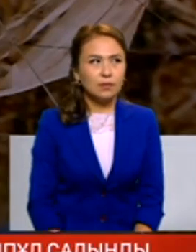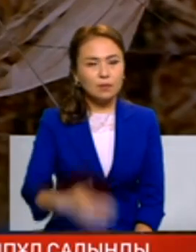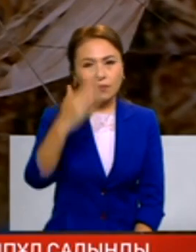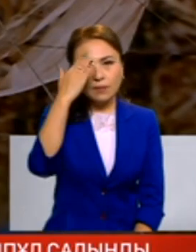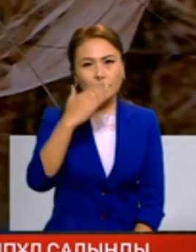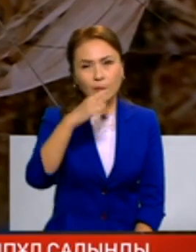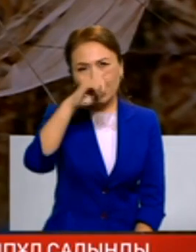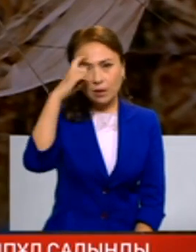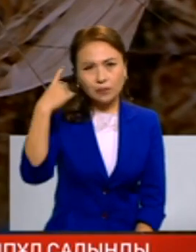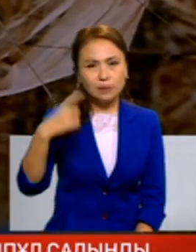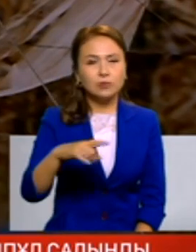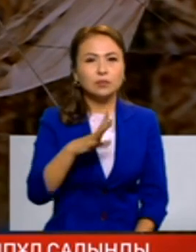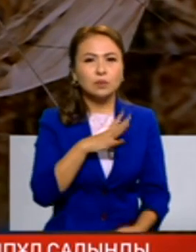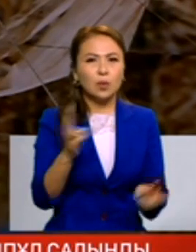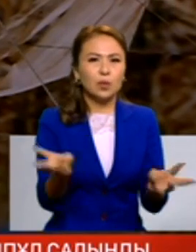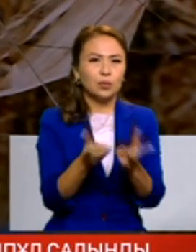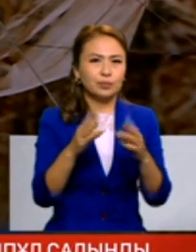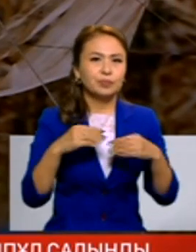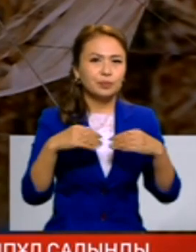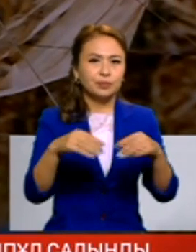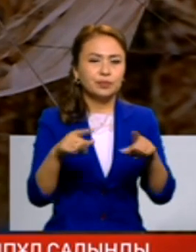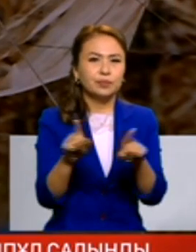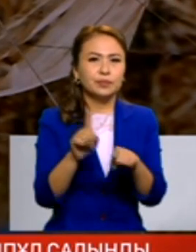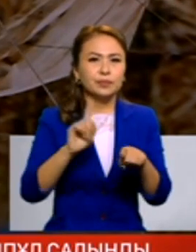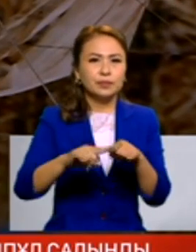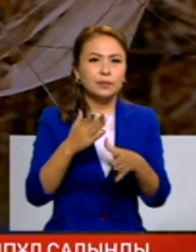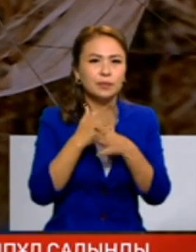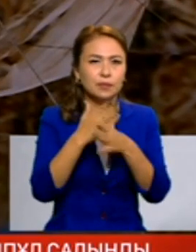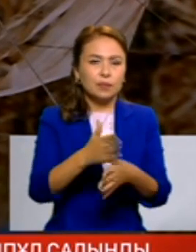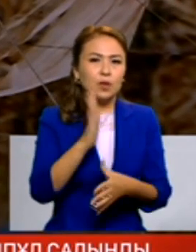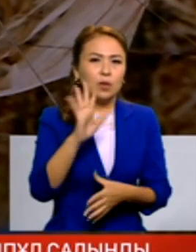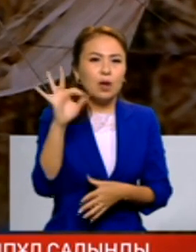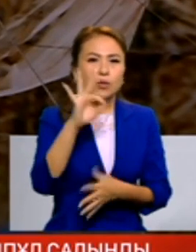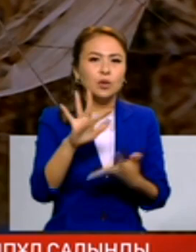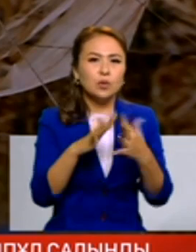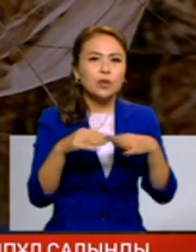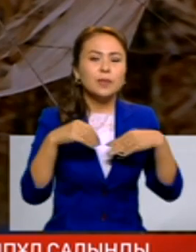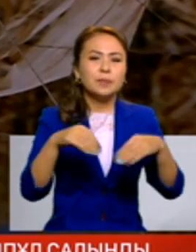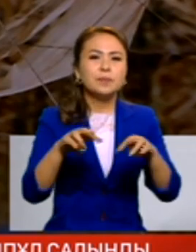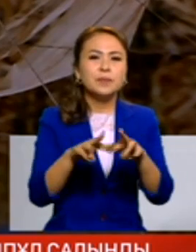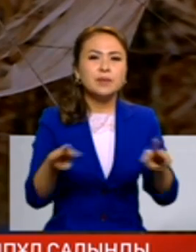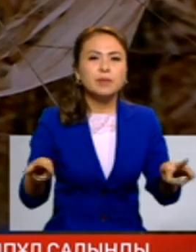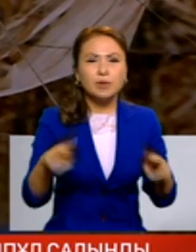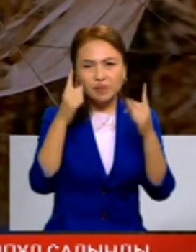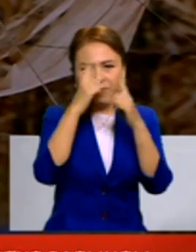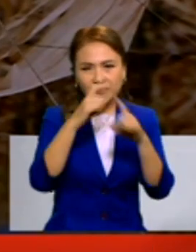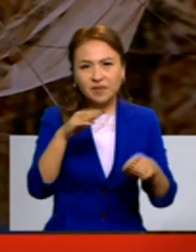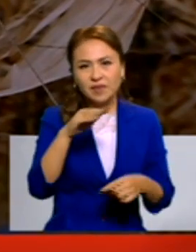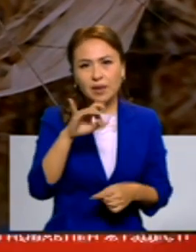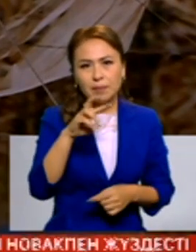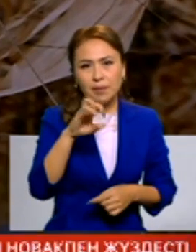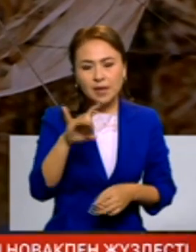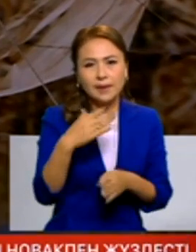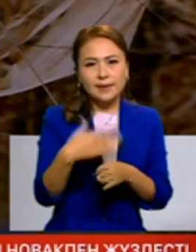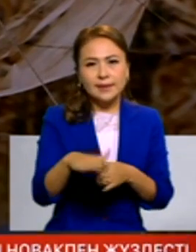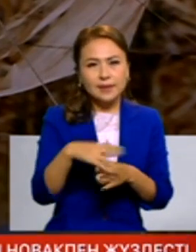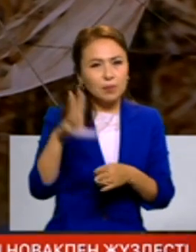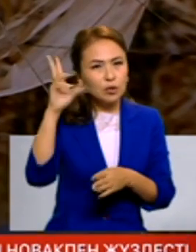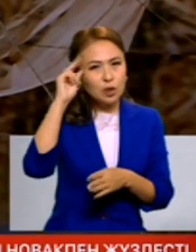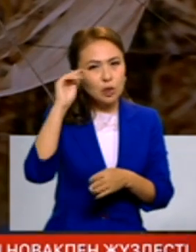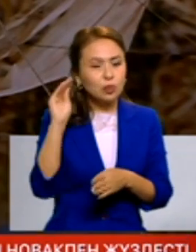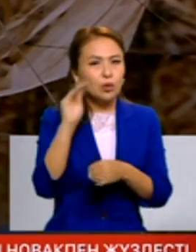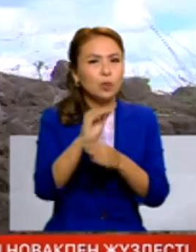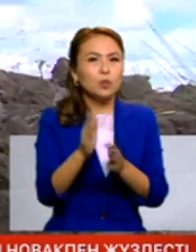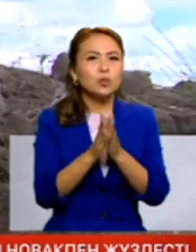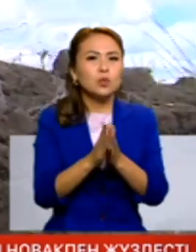Жаздағы апта ыстықта алқабы күйіп кеткен шаруаларға тиісті көмек беріледі. Бұл туралы ауыл шаруашылығы министрі мәлімдеді. Фермерлер несие мерзімін